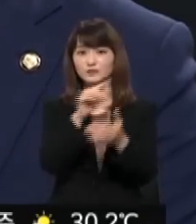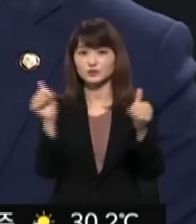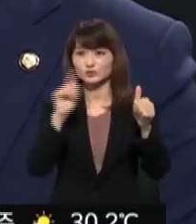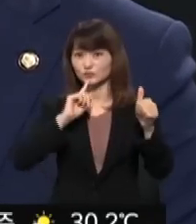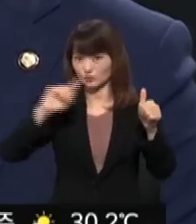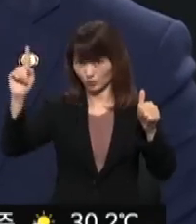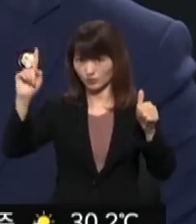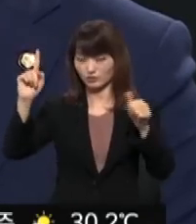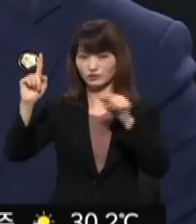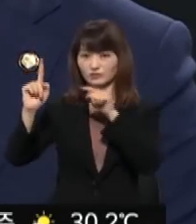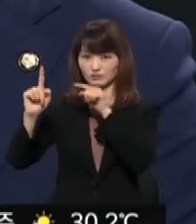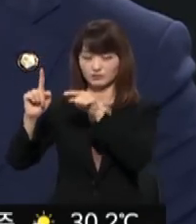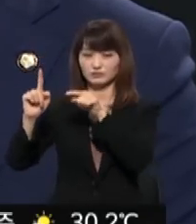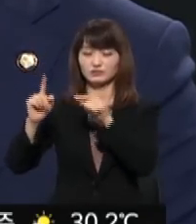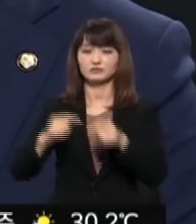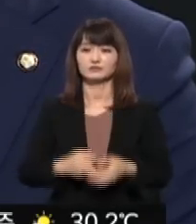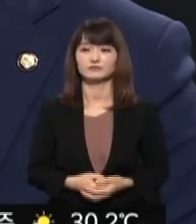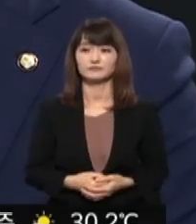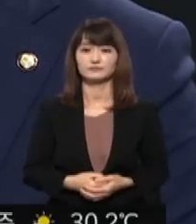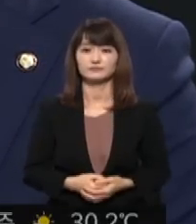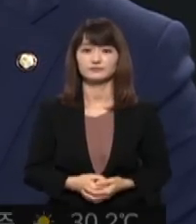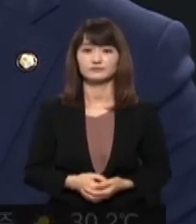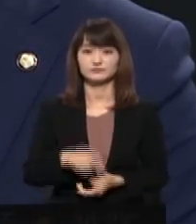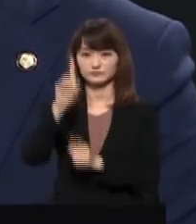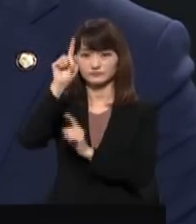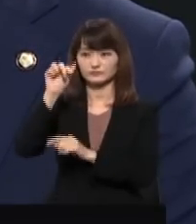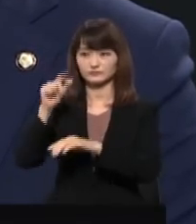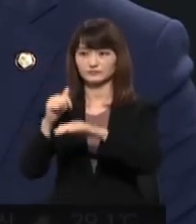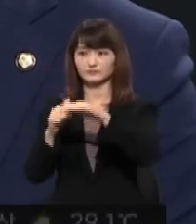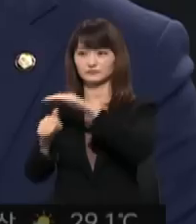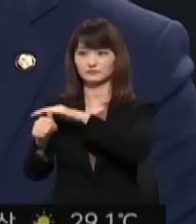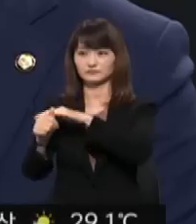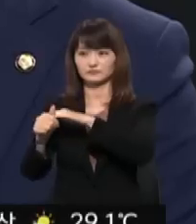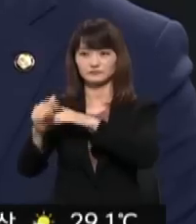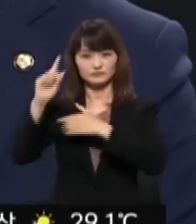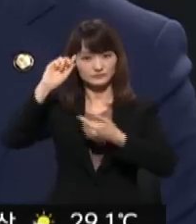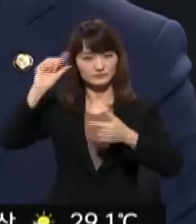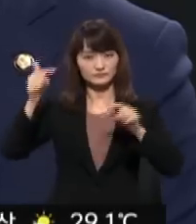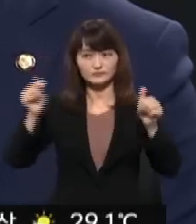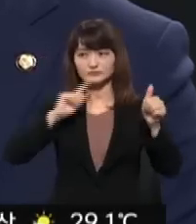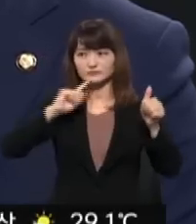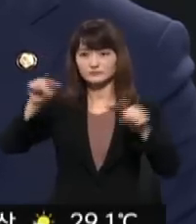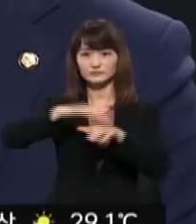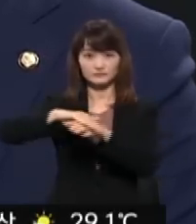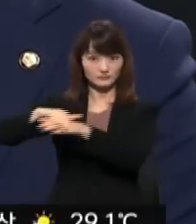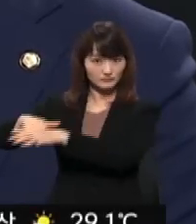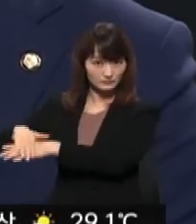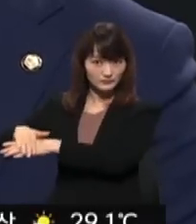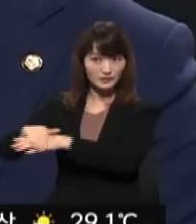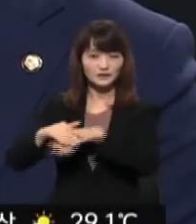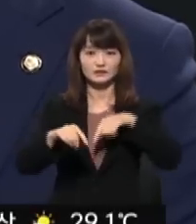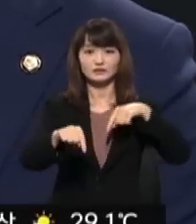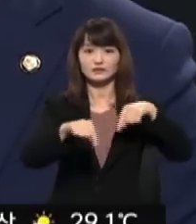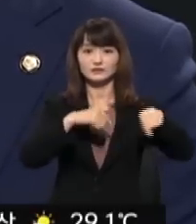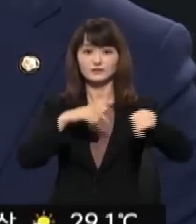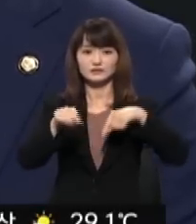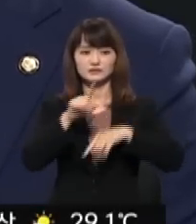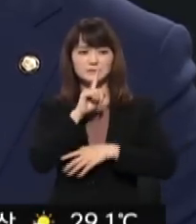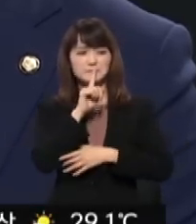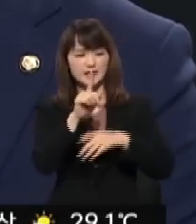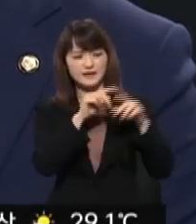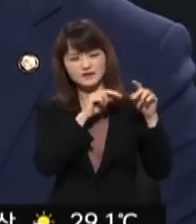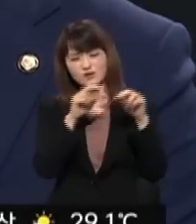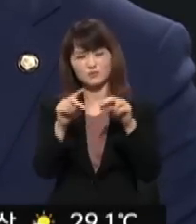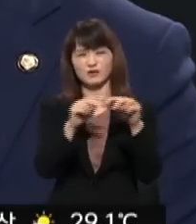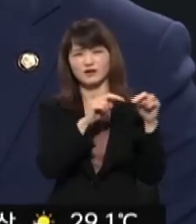소송전이라고 들었습니다 그래서 이준석 대표의 가처분 신청은 좀 논외로 하더라도 적어도 이런 어떤 정치적 말의 공방을